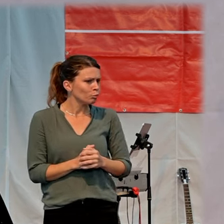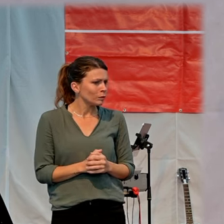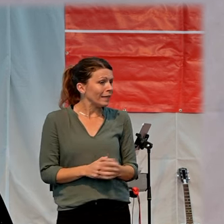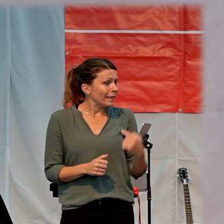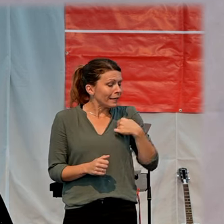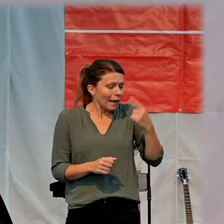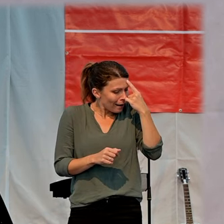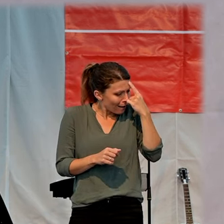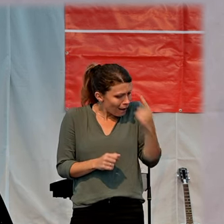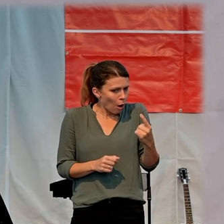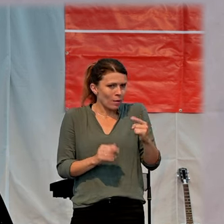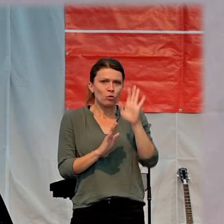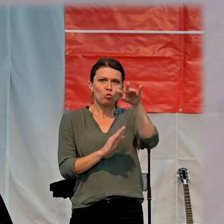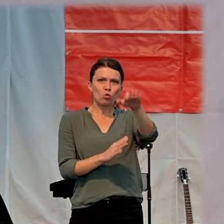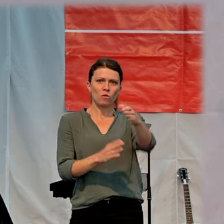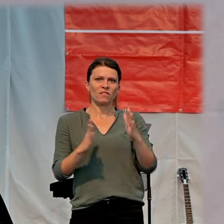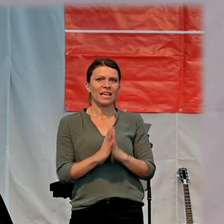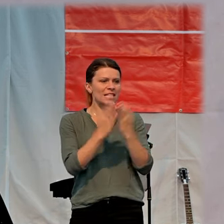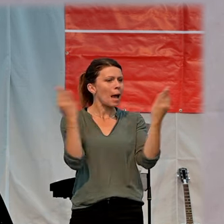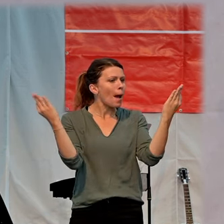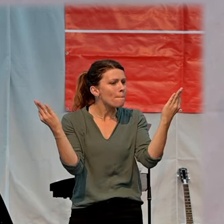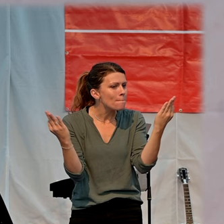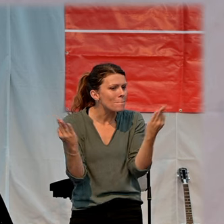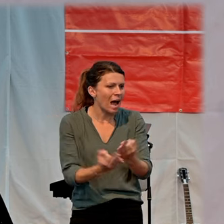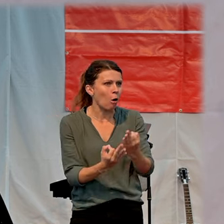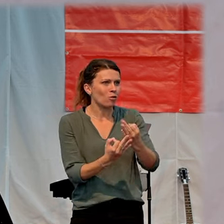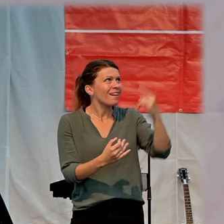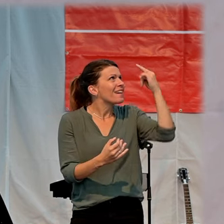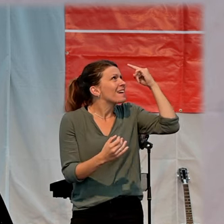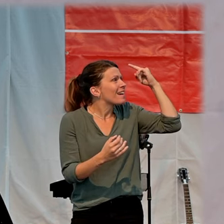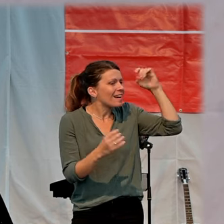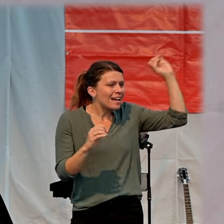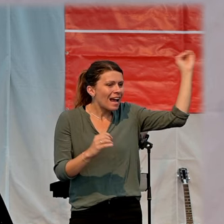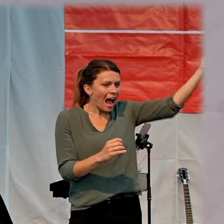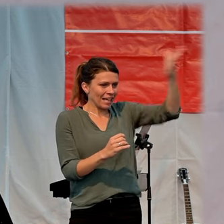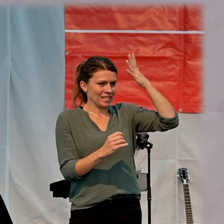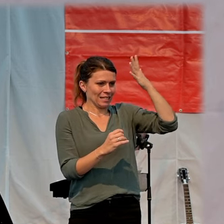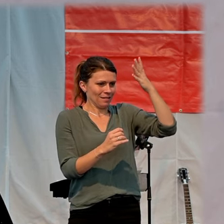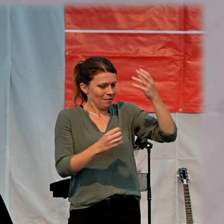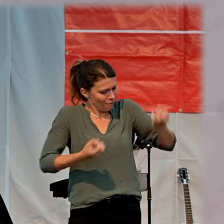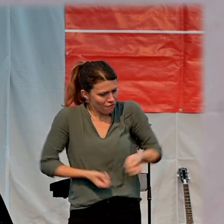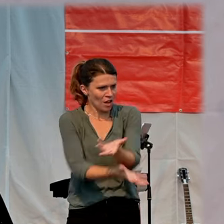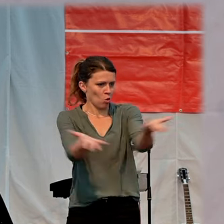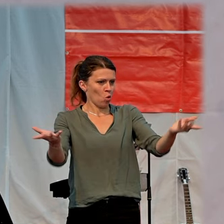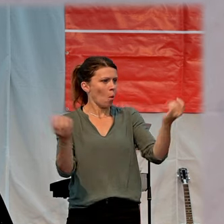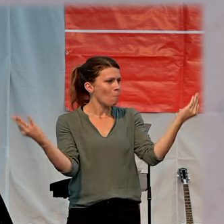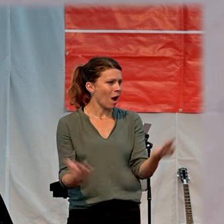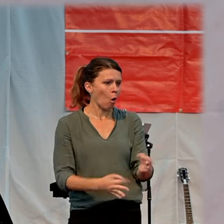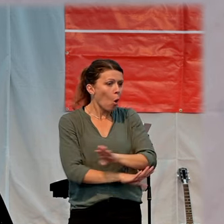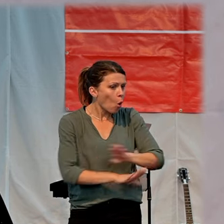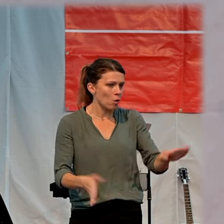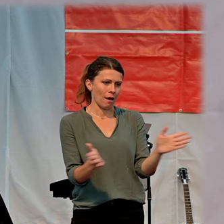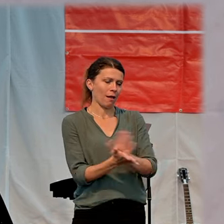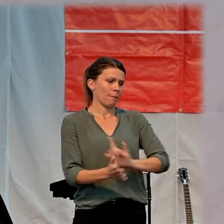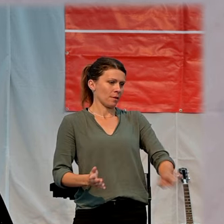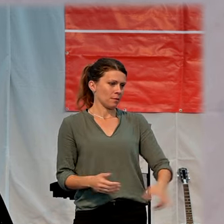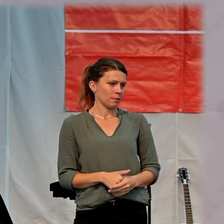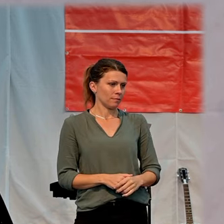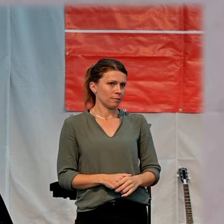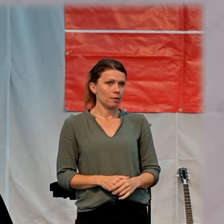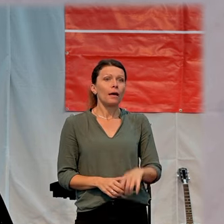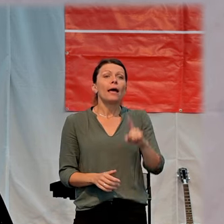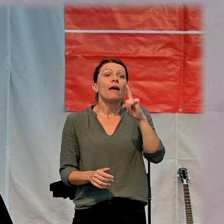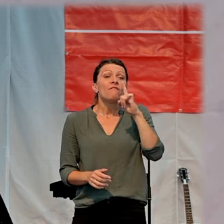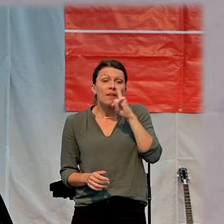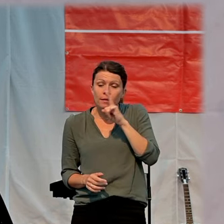nicht auskommt. Es sind Kraftwirkungen Gottes. Nicht jeder, der gerne redet, hat die Gabe